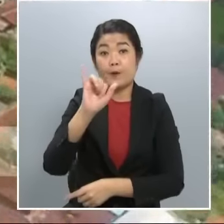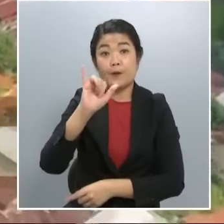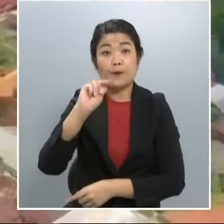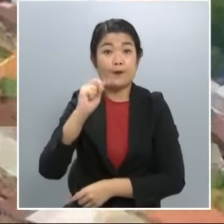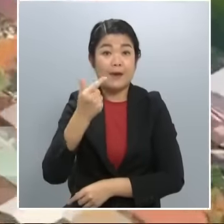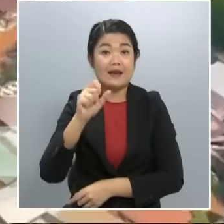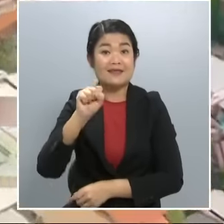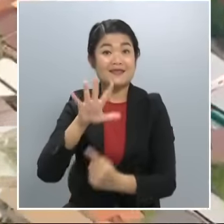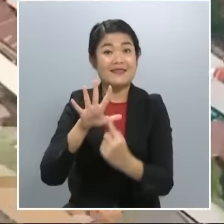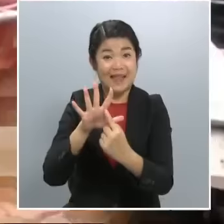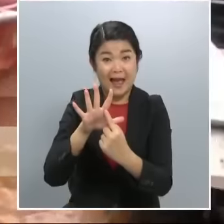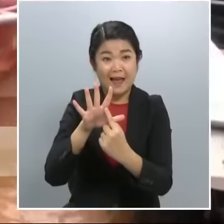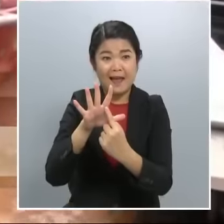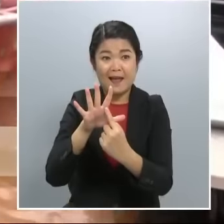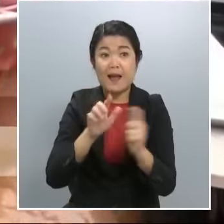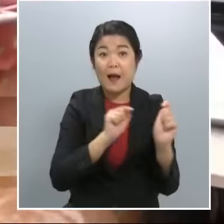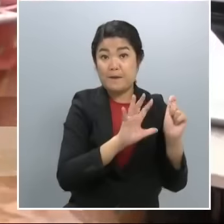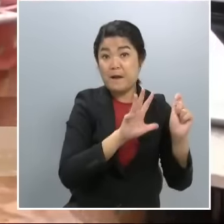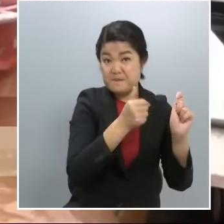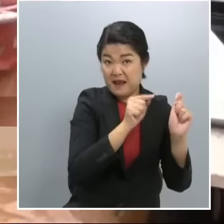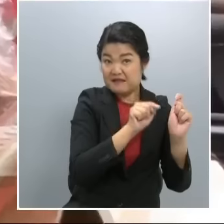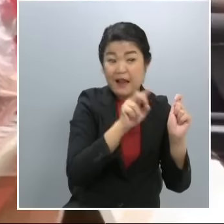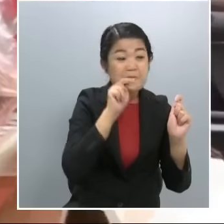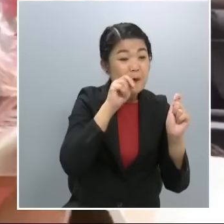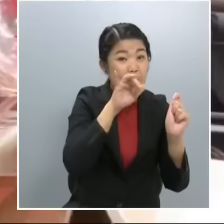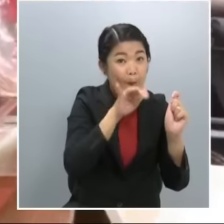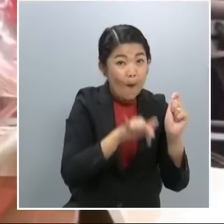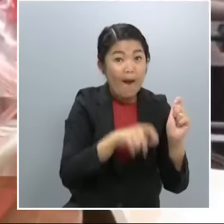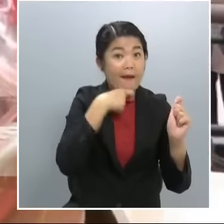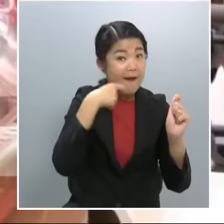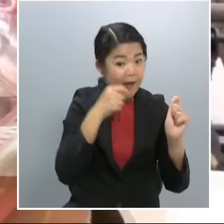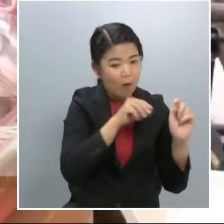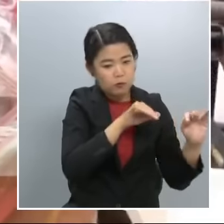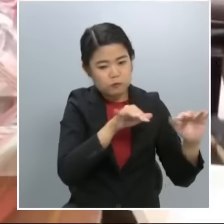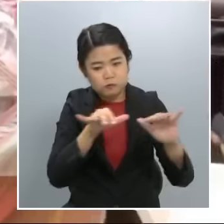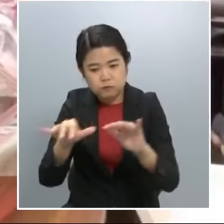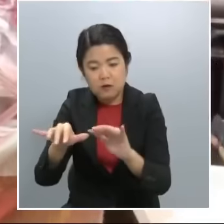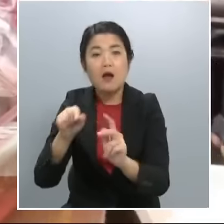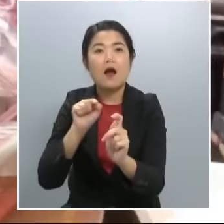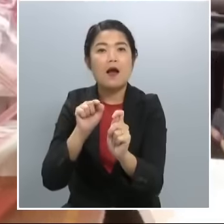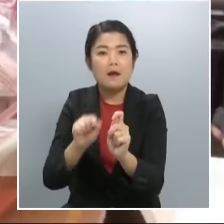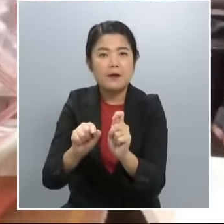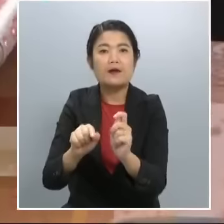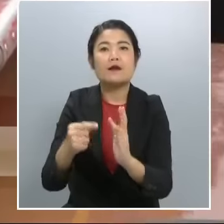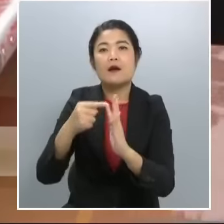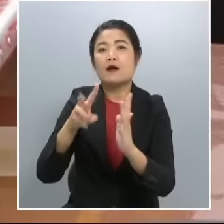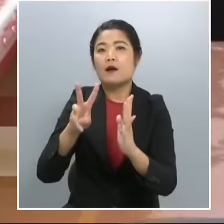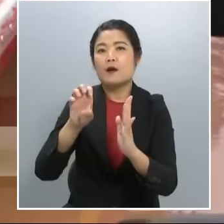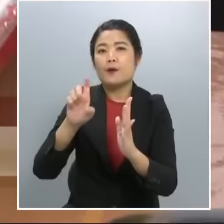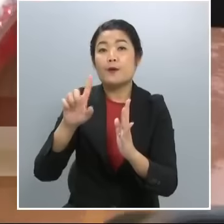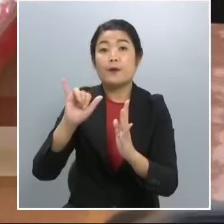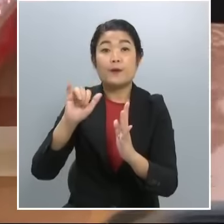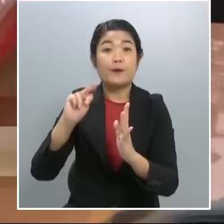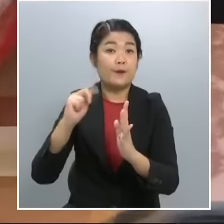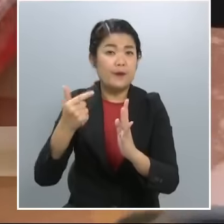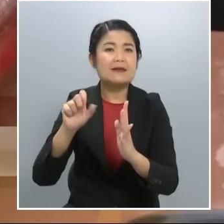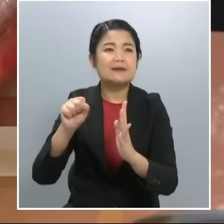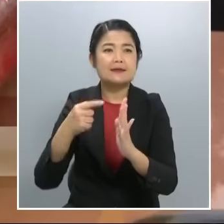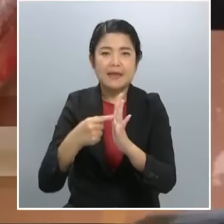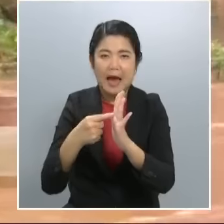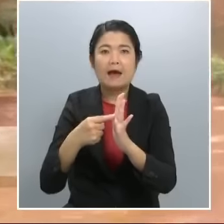อเราเห็นตัวเมืองดีขึ้นแต่ต่อไปคือเวียงสาค่ะเมื่อวานนี้เวียงสาซึ่งน้ำไปแล้ว